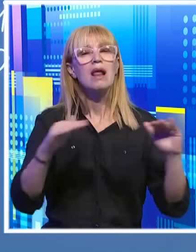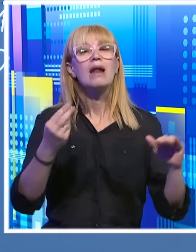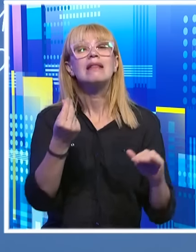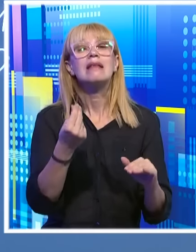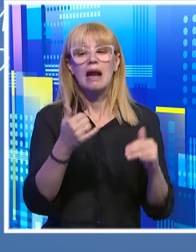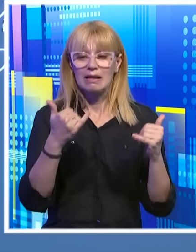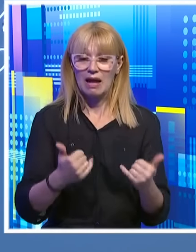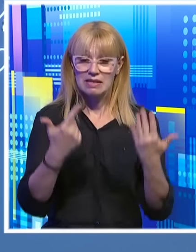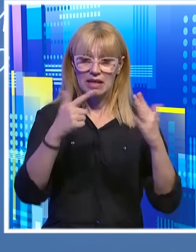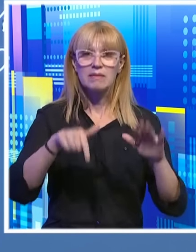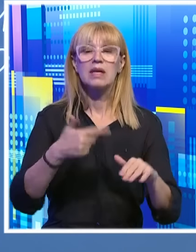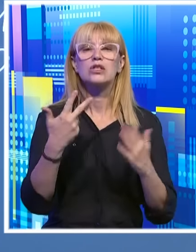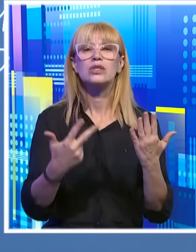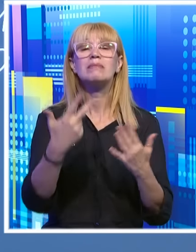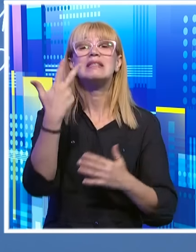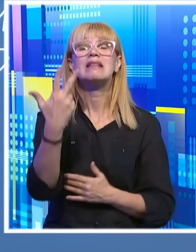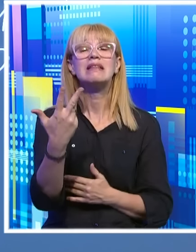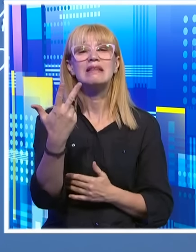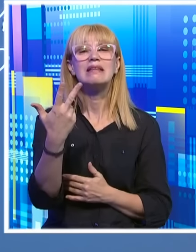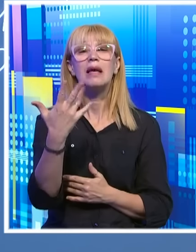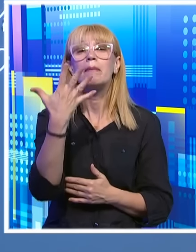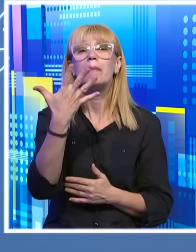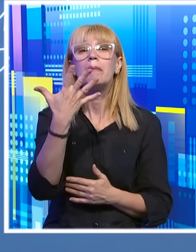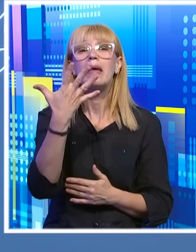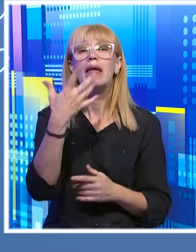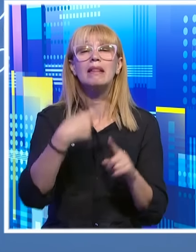je 7,83.